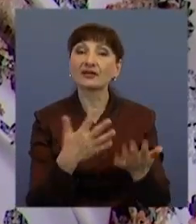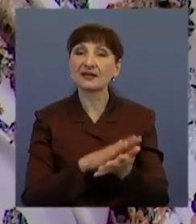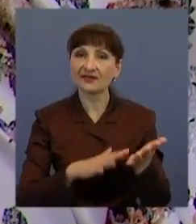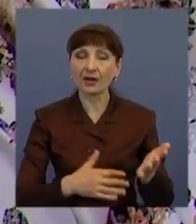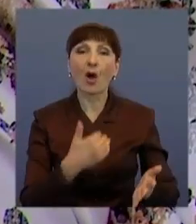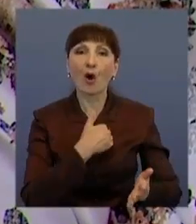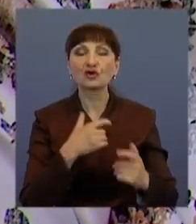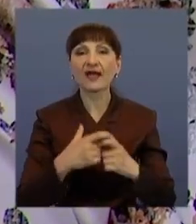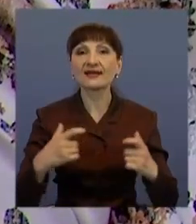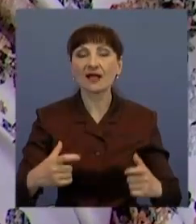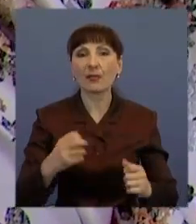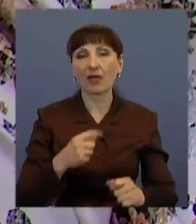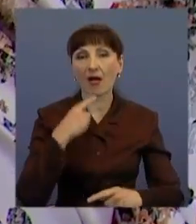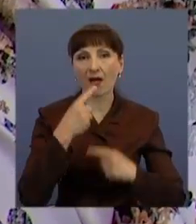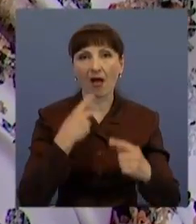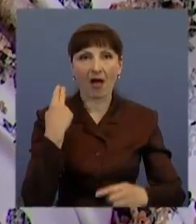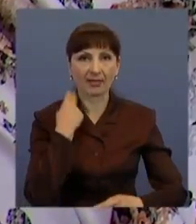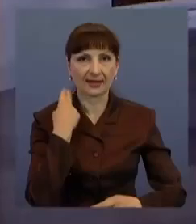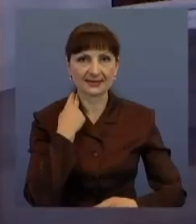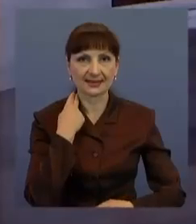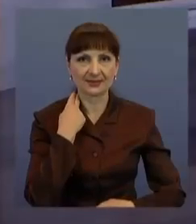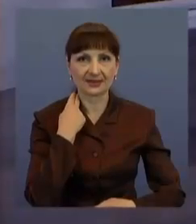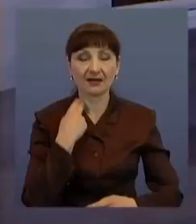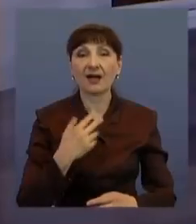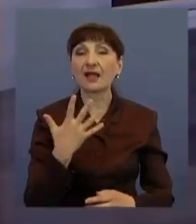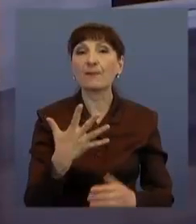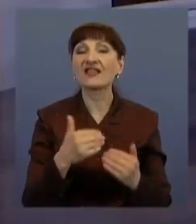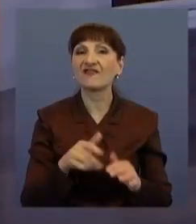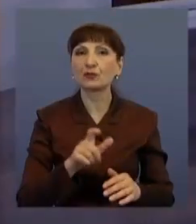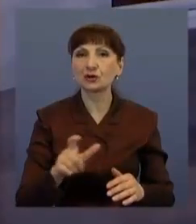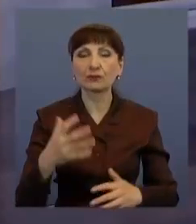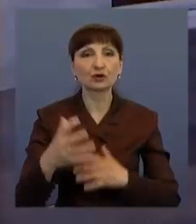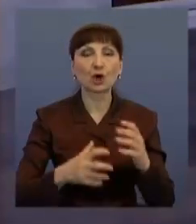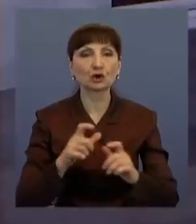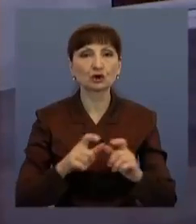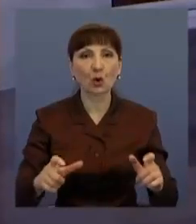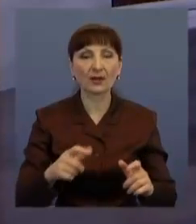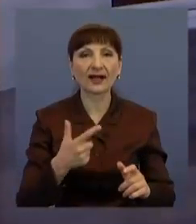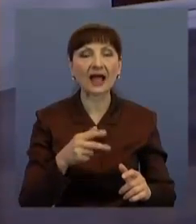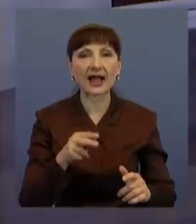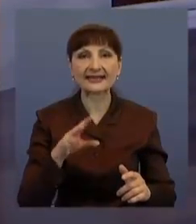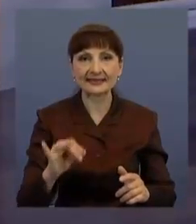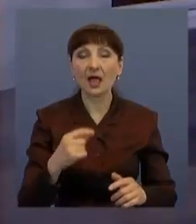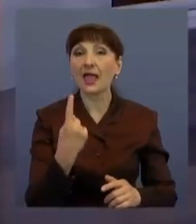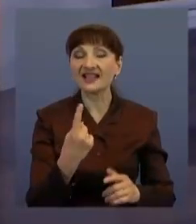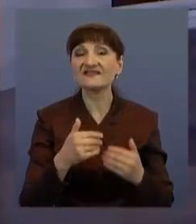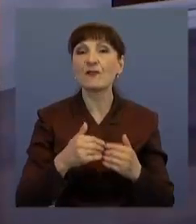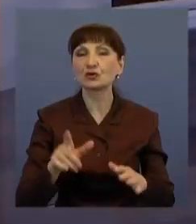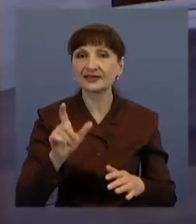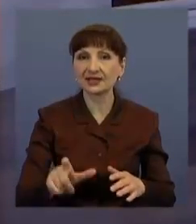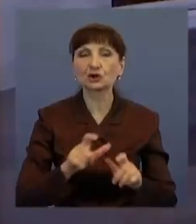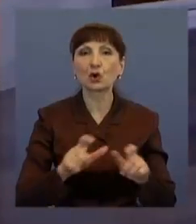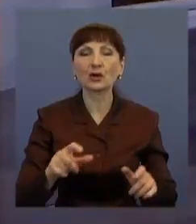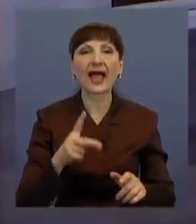заявление сдать ЕНТ на английском языке. Это 5 выпускников международной школы «Галакси» и 1 выпускник